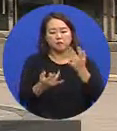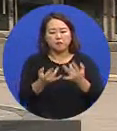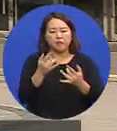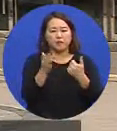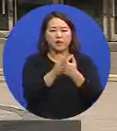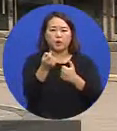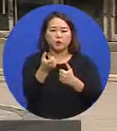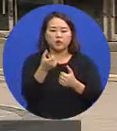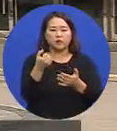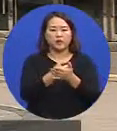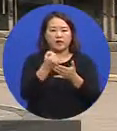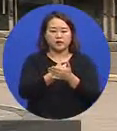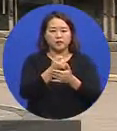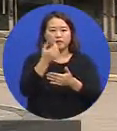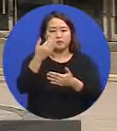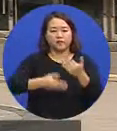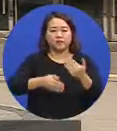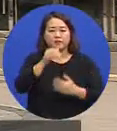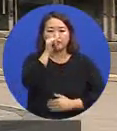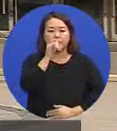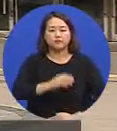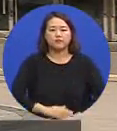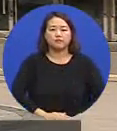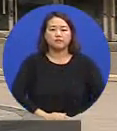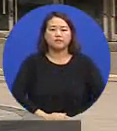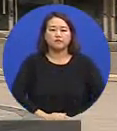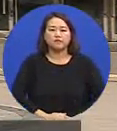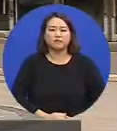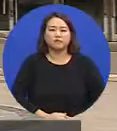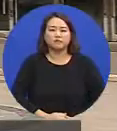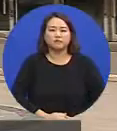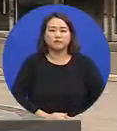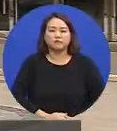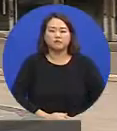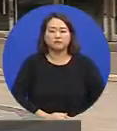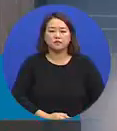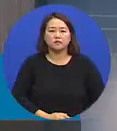남겼습니다. JTB 뉴스 조창인입니다.